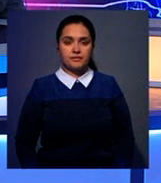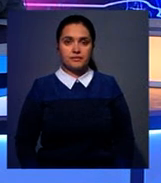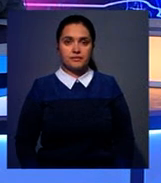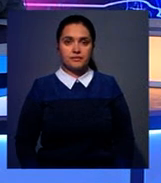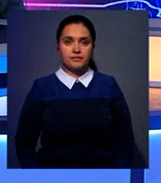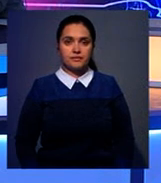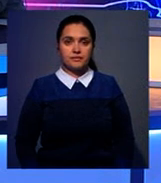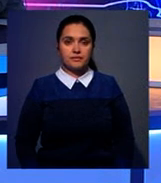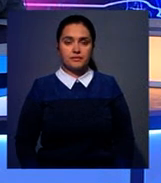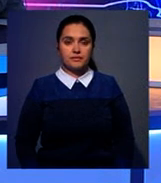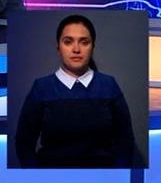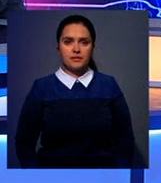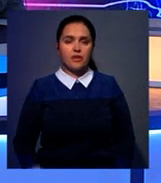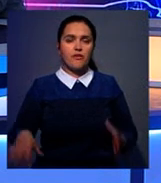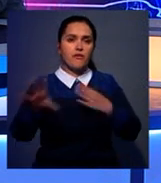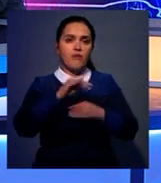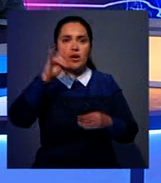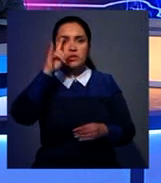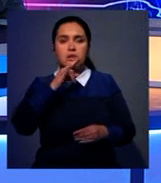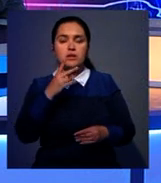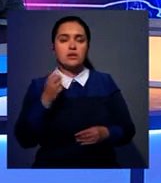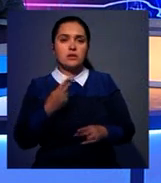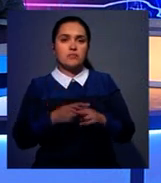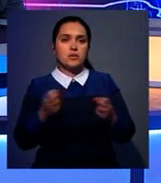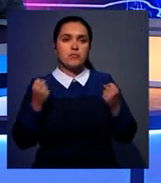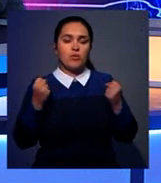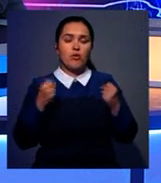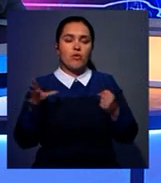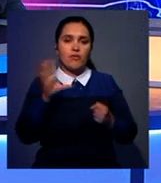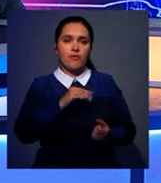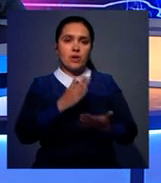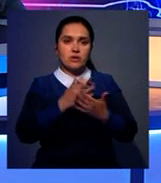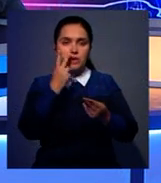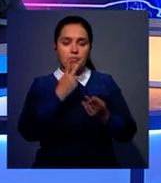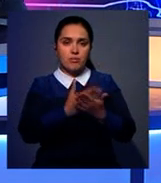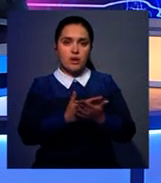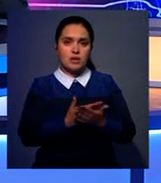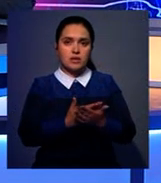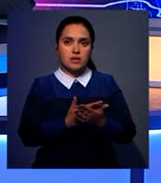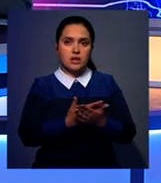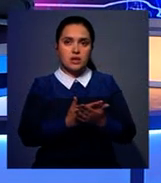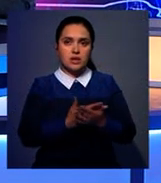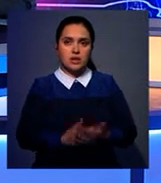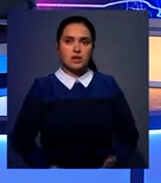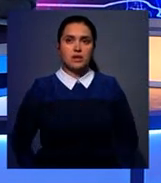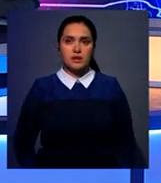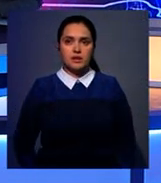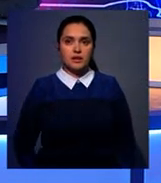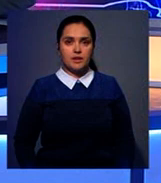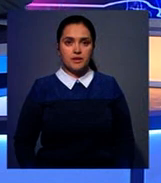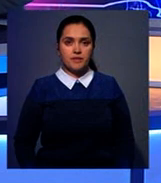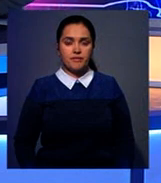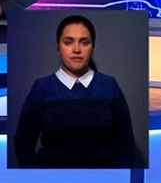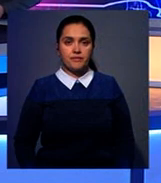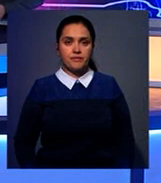это называется этноспорт, все национальные виды спорта здесь представлены. Спасибо большое, Алма. Возможно, и мы присоединимся к вам после